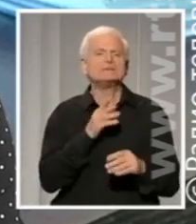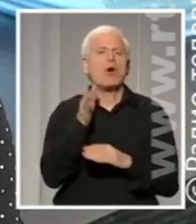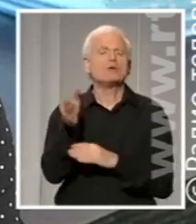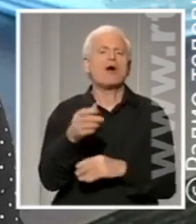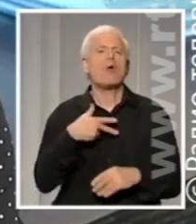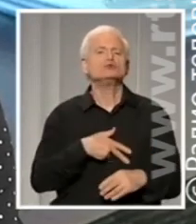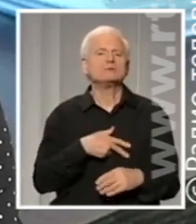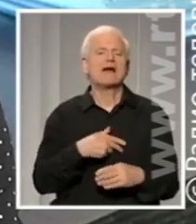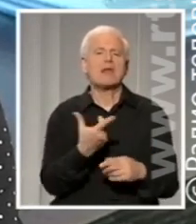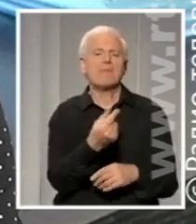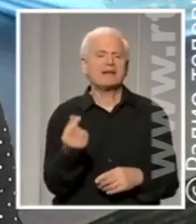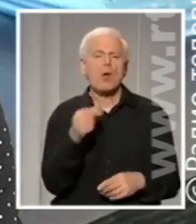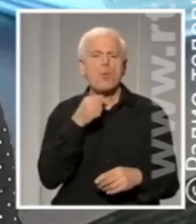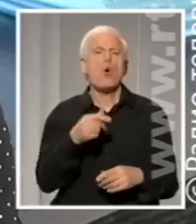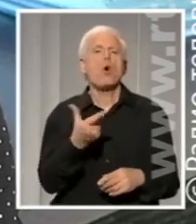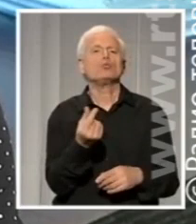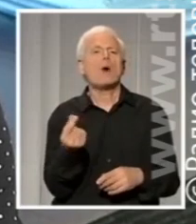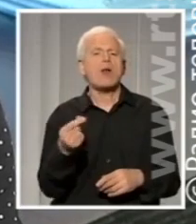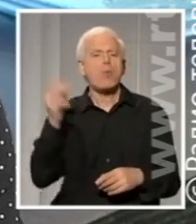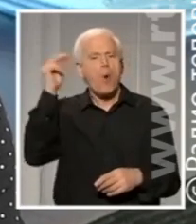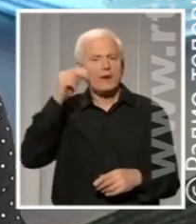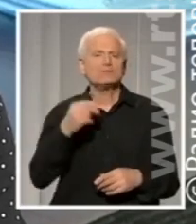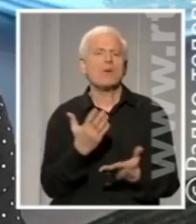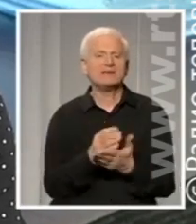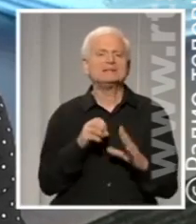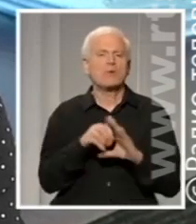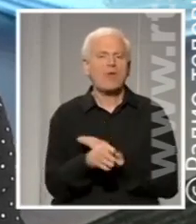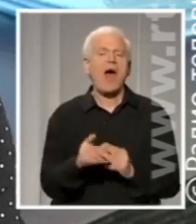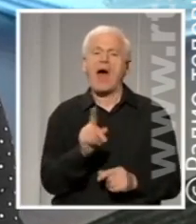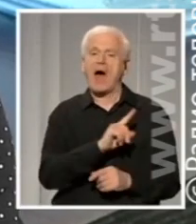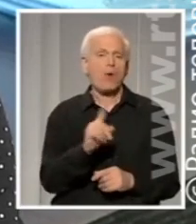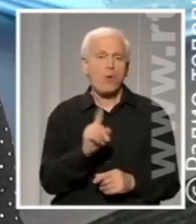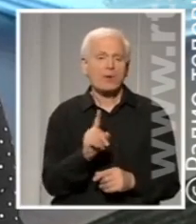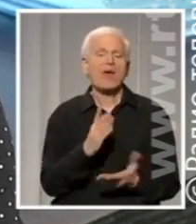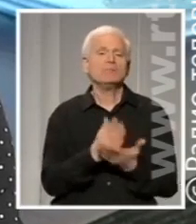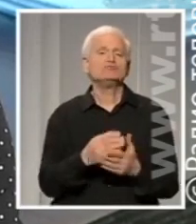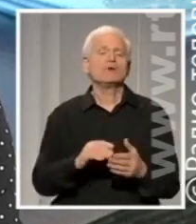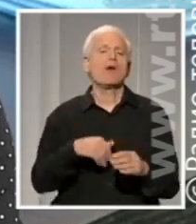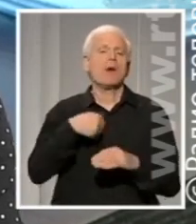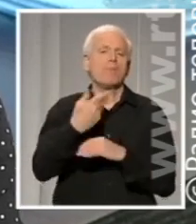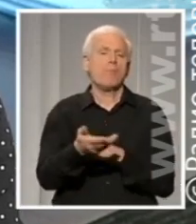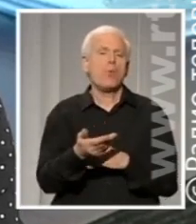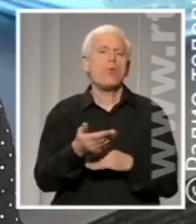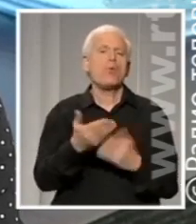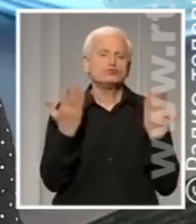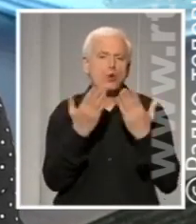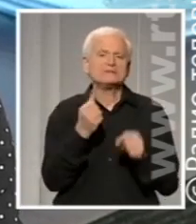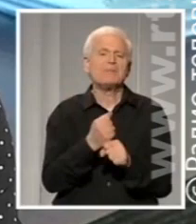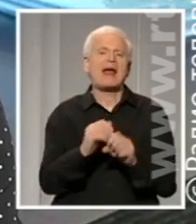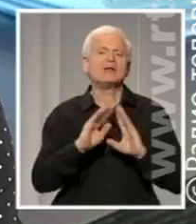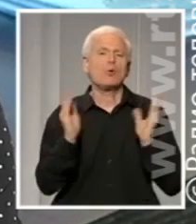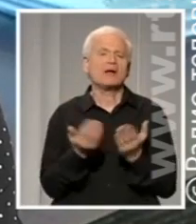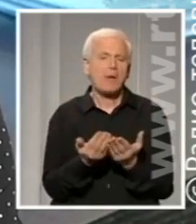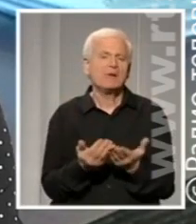partnera i u firmama u dualnom obrazovanju biti realizovana. U suprotnom će biti realizovana u školskim radionicama i školskim